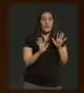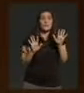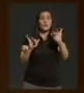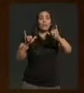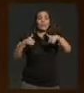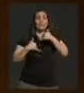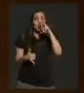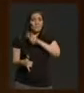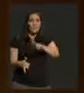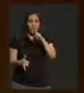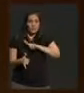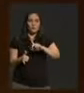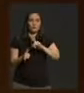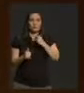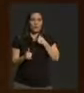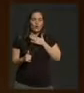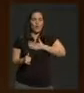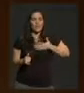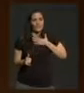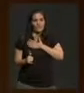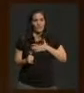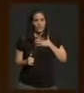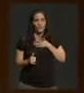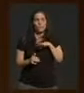Kubleko oreka ekonomikoa lortu baita.